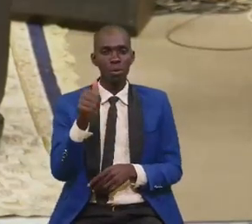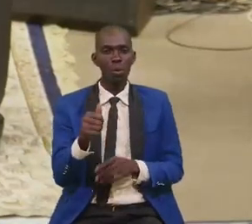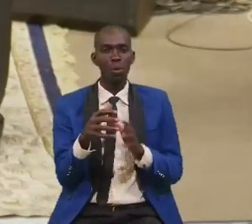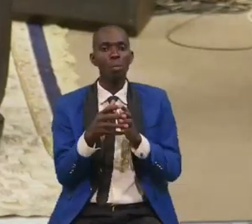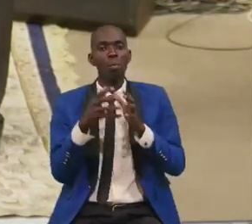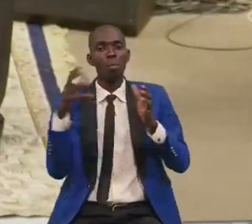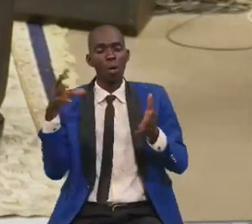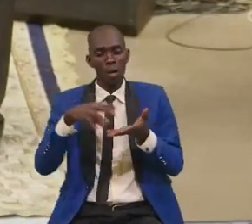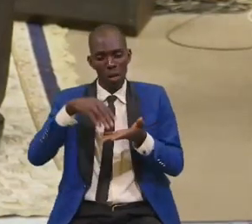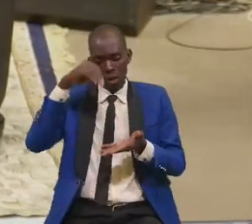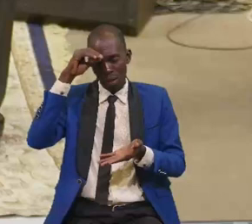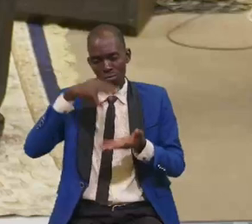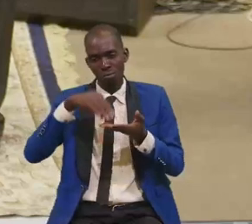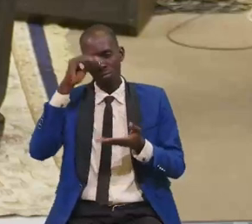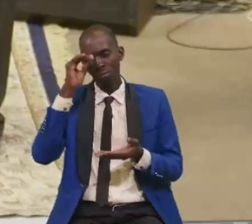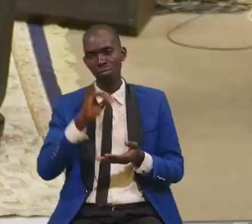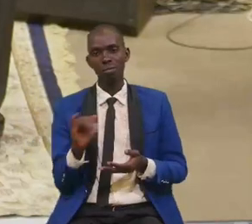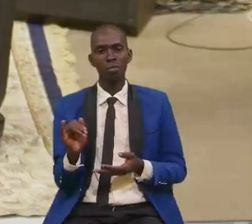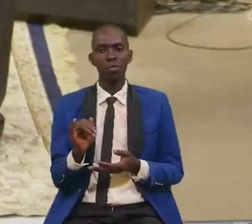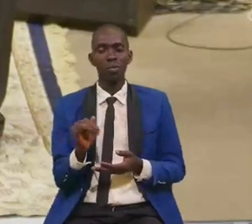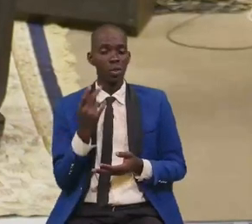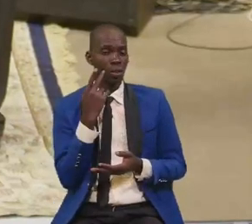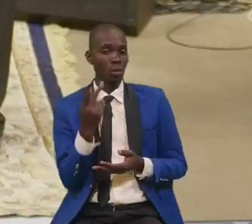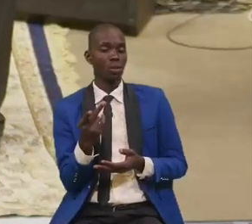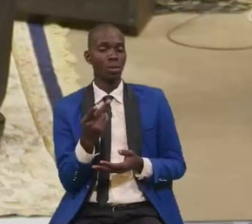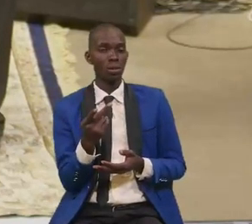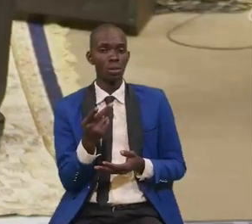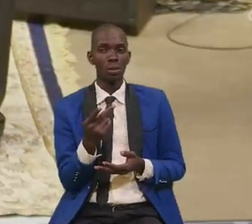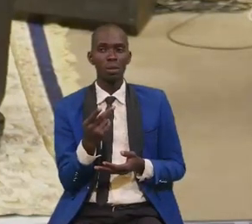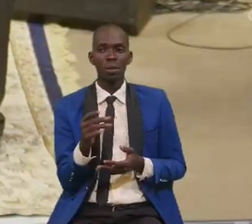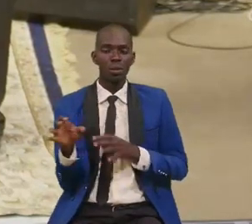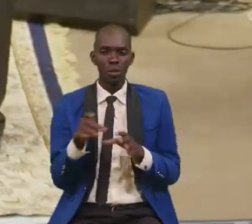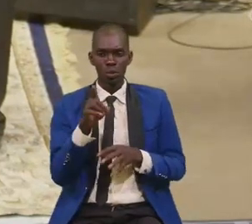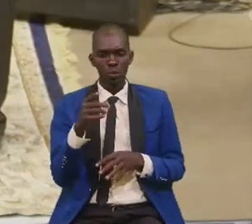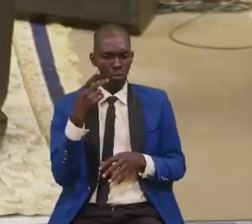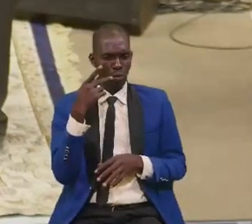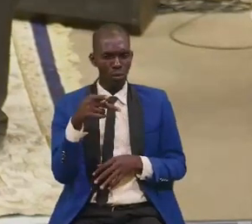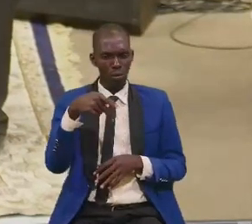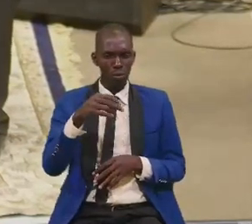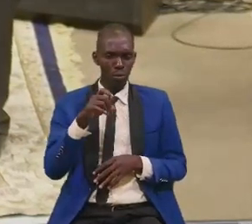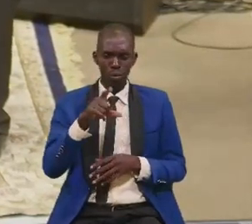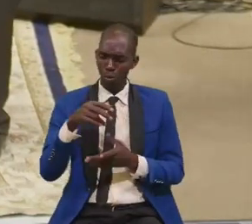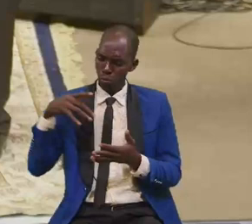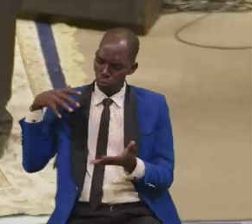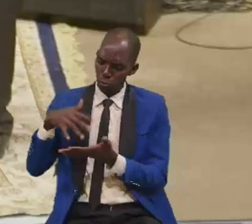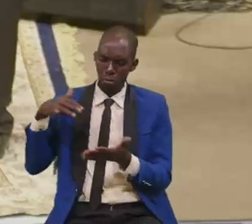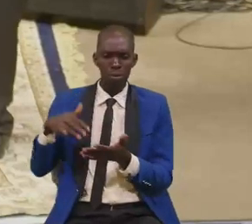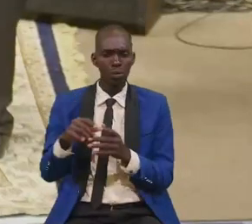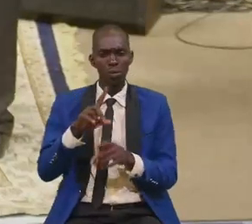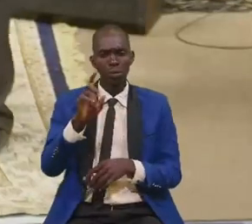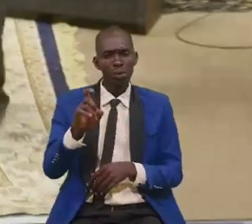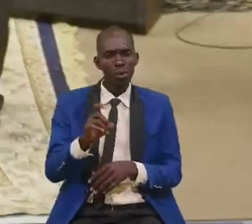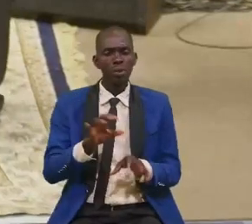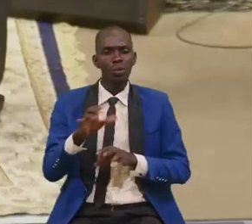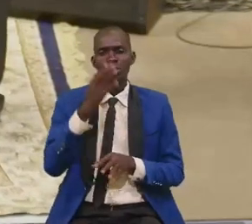savoir, maintenant, il ne le voyait pas dans ses études. Il ne savait pas qu'il apprenait quelque